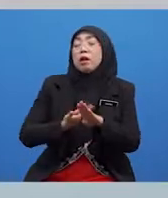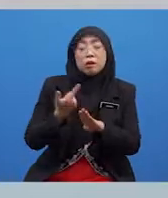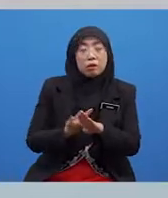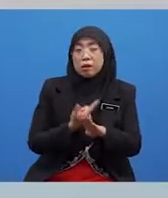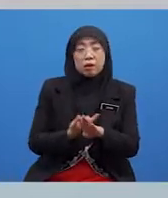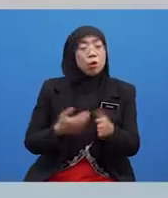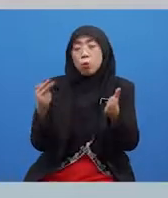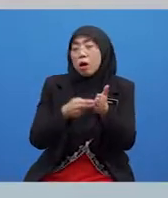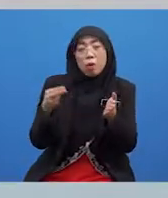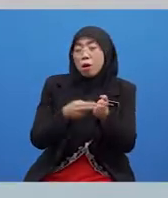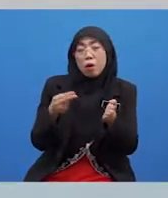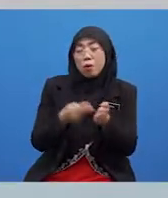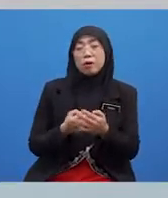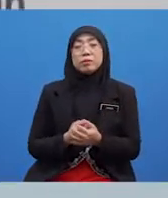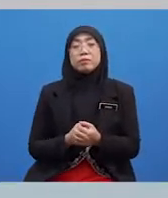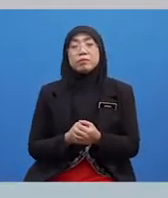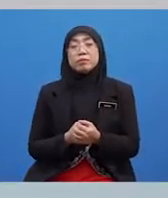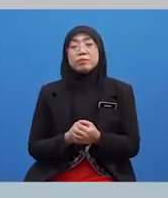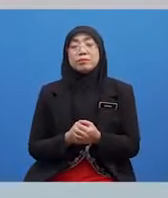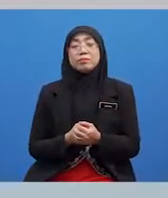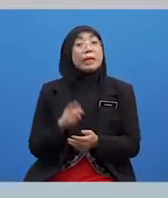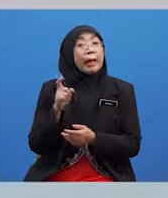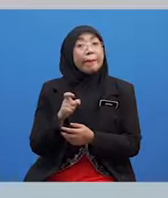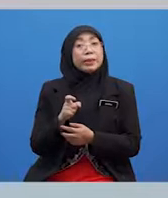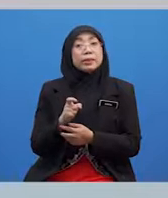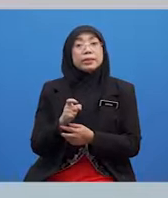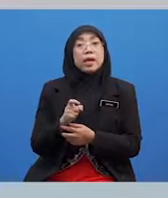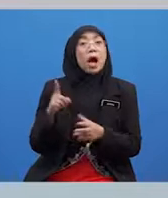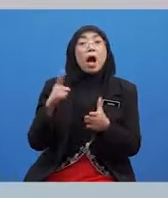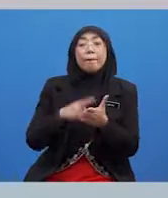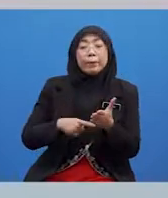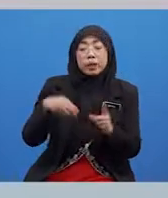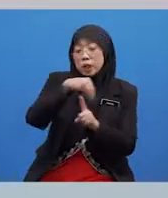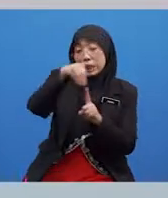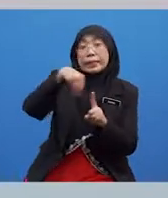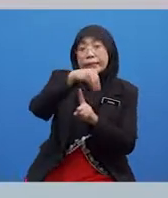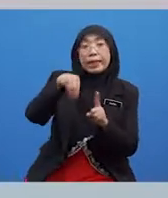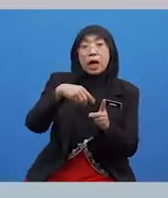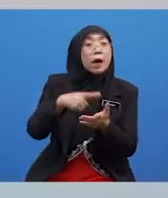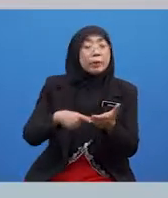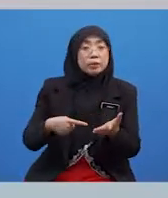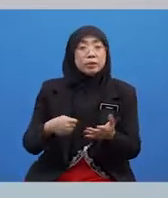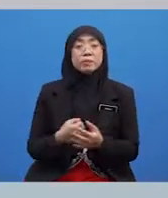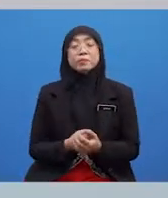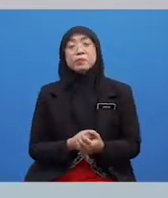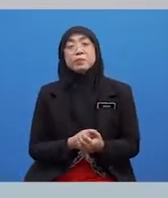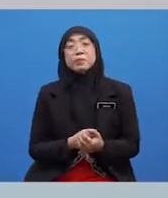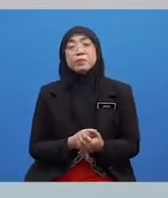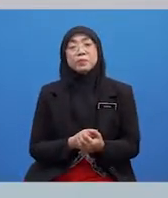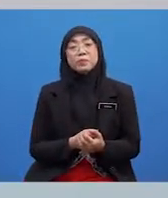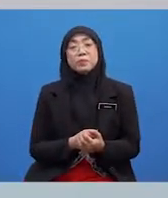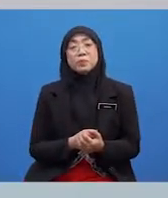dan latih tubi. Perlu ambil kira konteks matlamat dan persekitaran